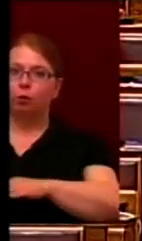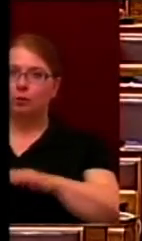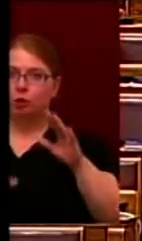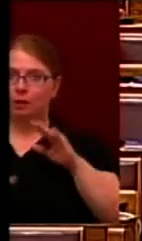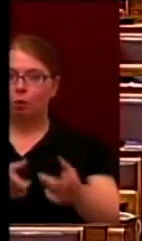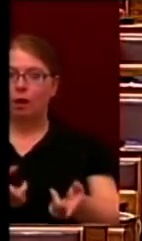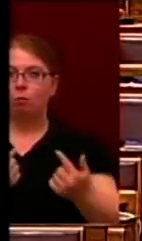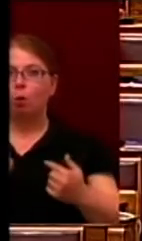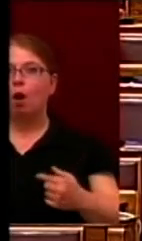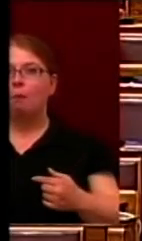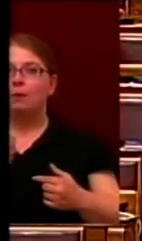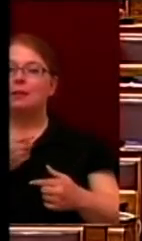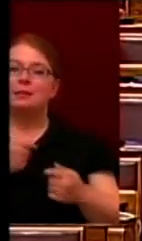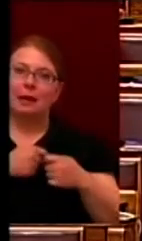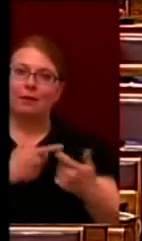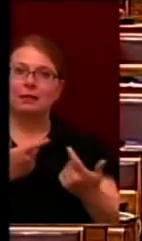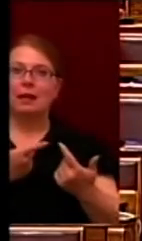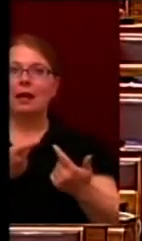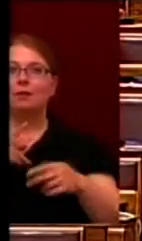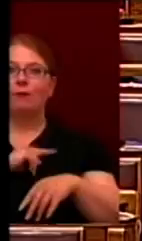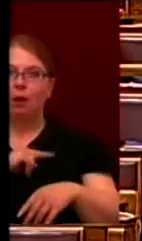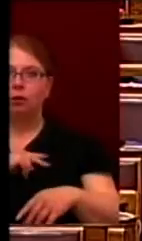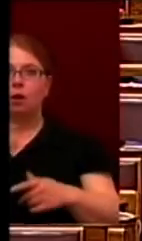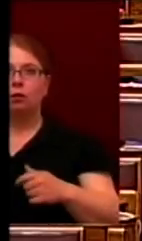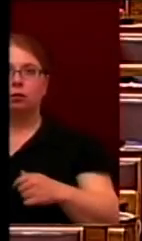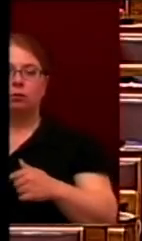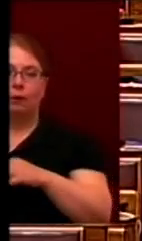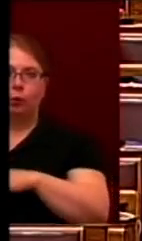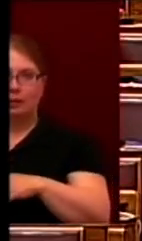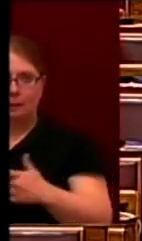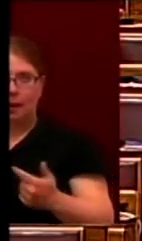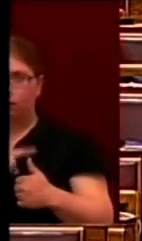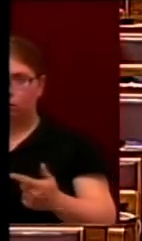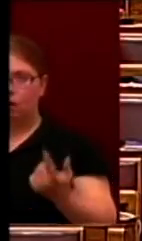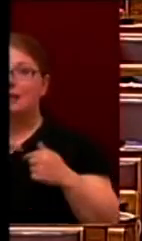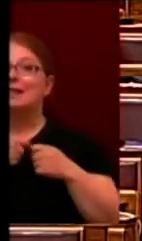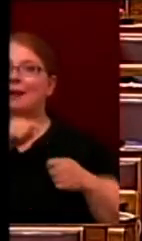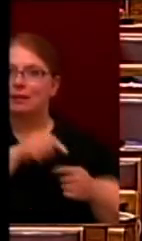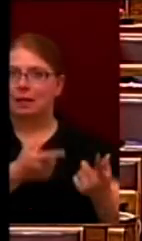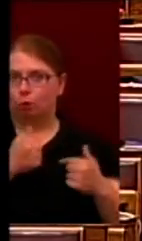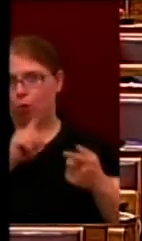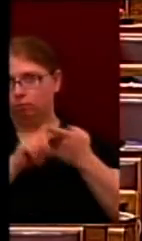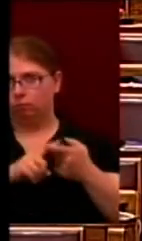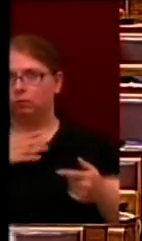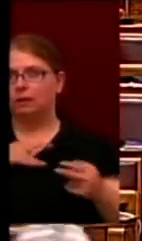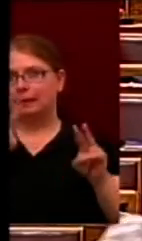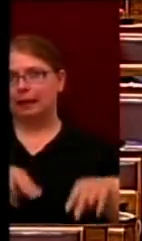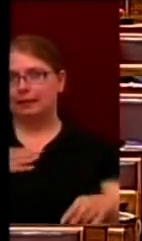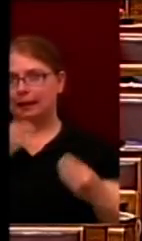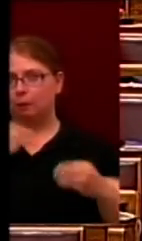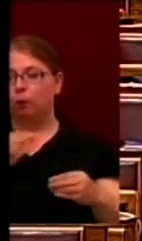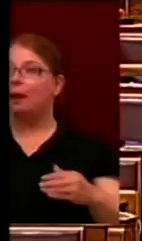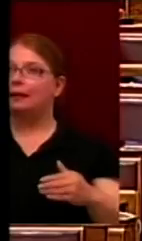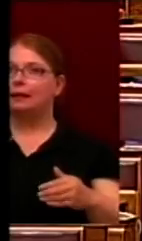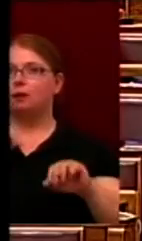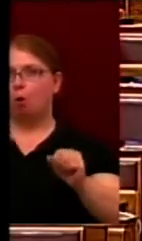szervezet, feladatok, eljárás és személyzet, a szervezet kapcsán elmondjam önnek azokat a tényeket, amelyek az eddigi gyakorlattal szakítanak.